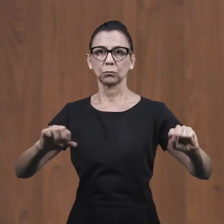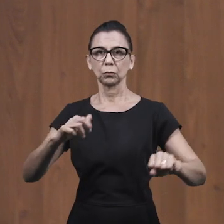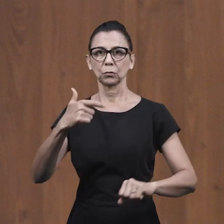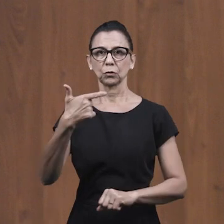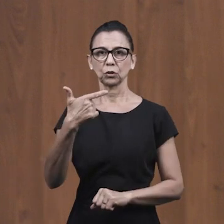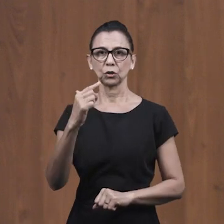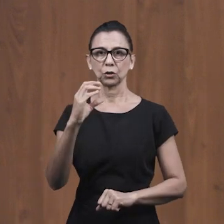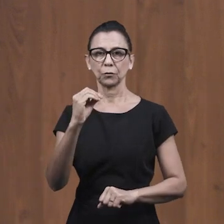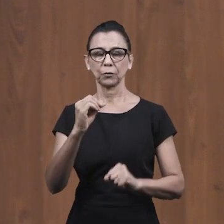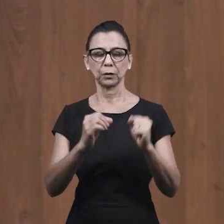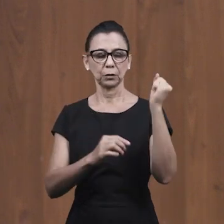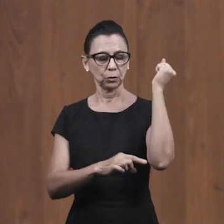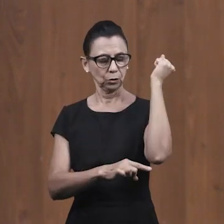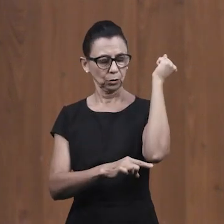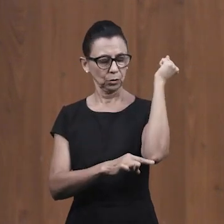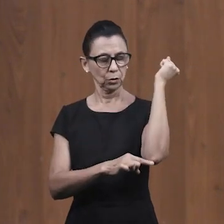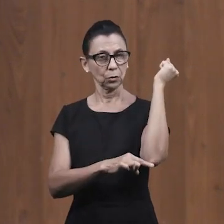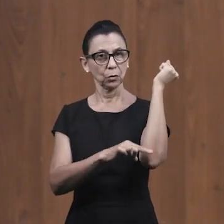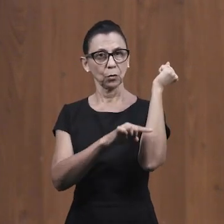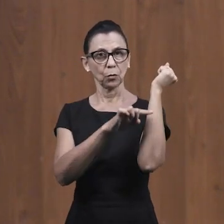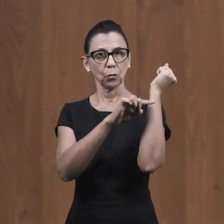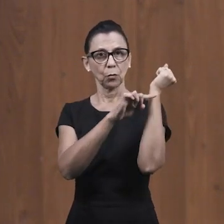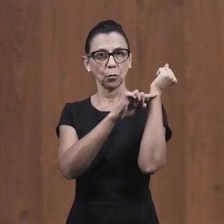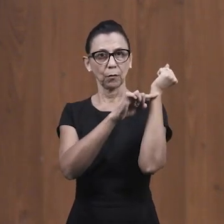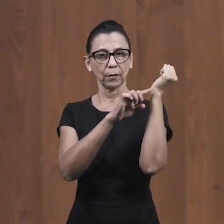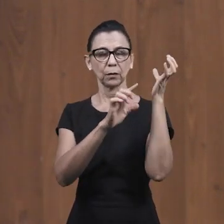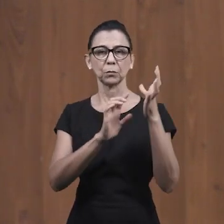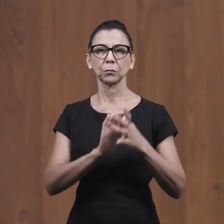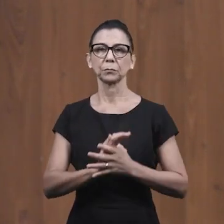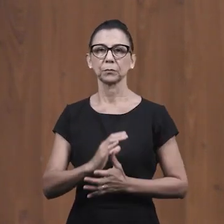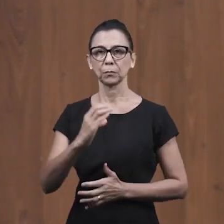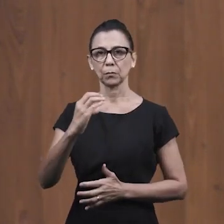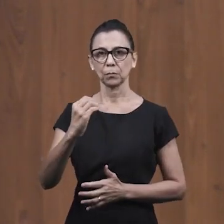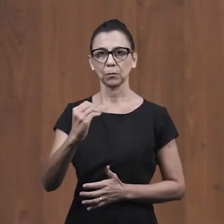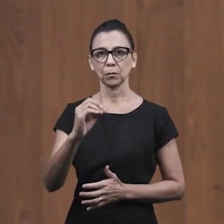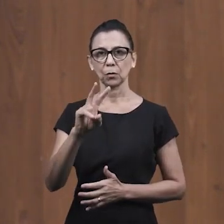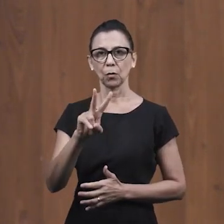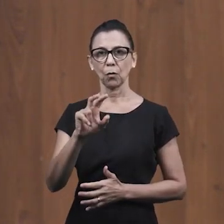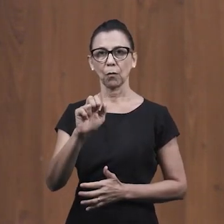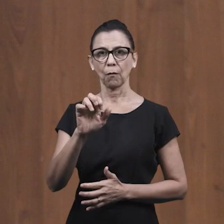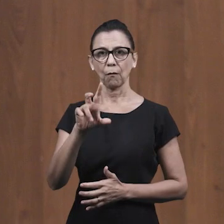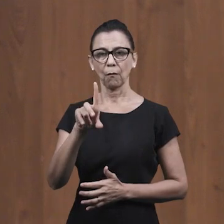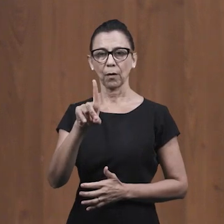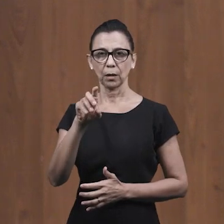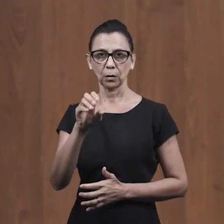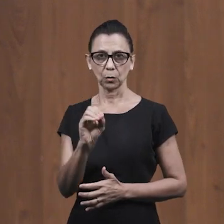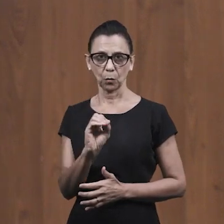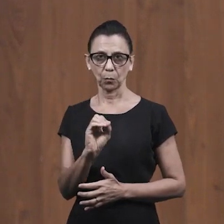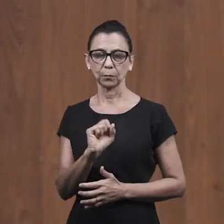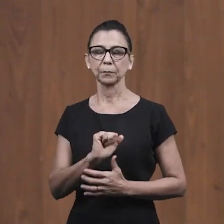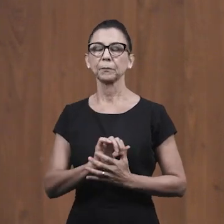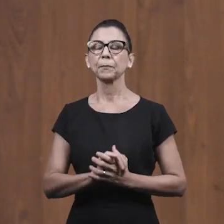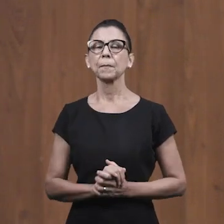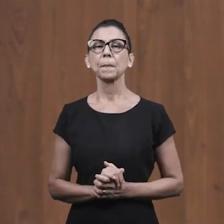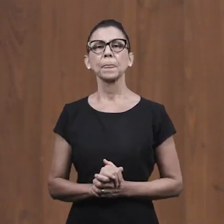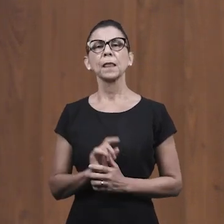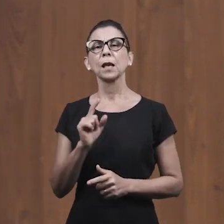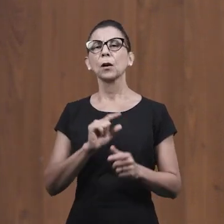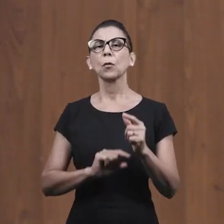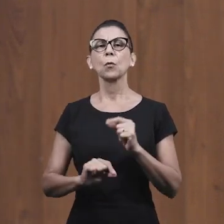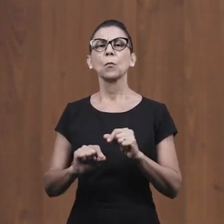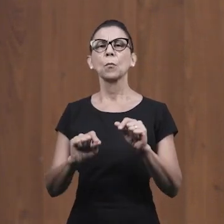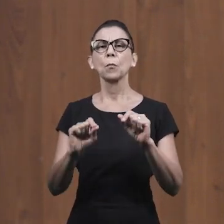un rideau de 20 coudées. Ce texte parle de la porte du tabernacle. Il est très important de